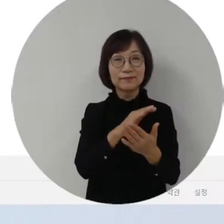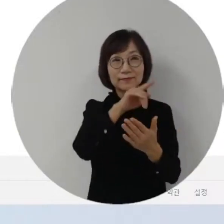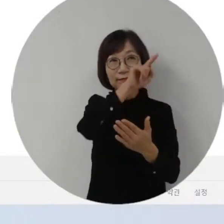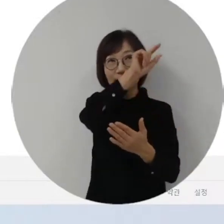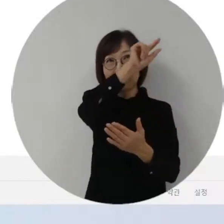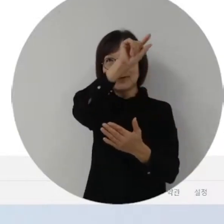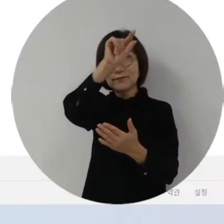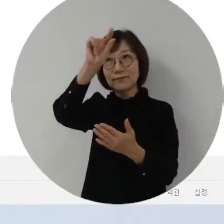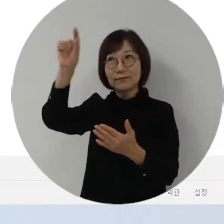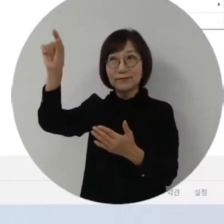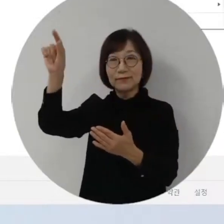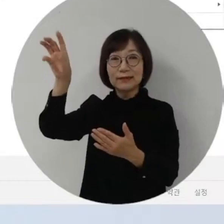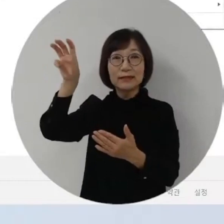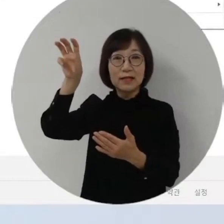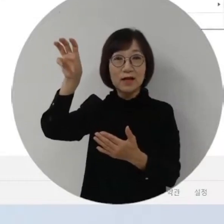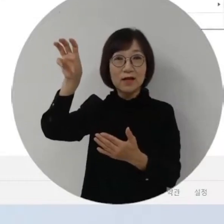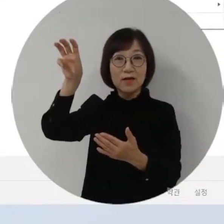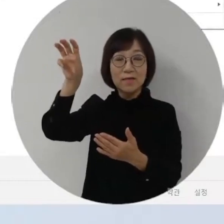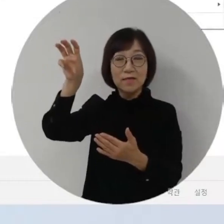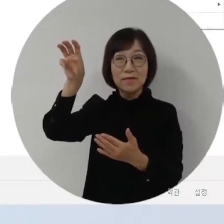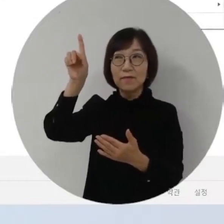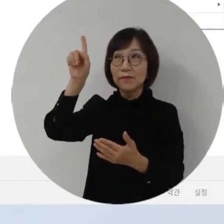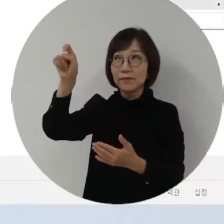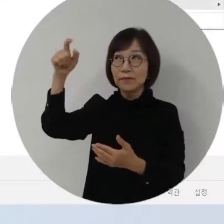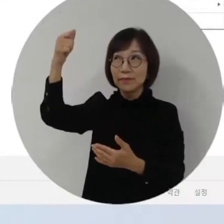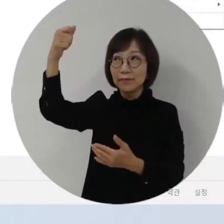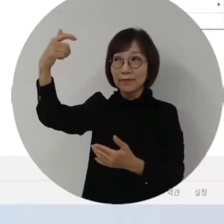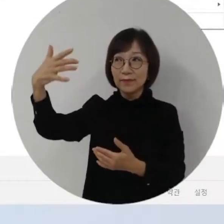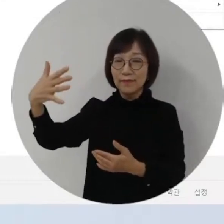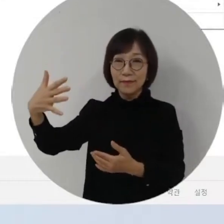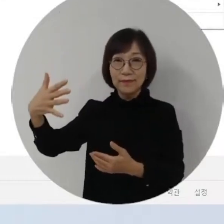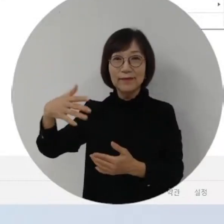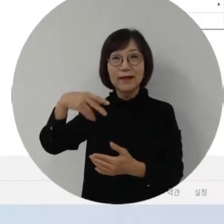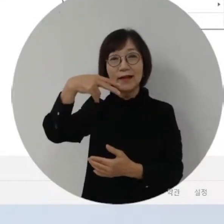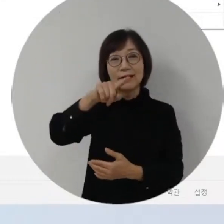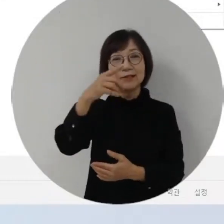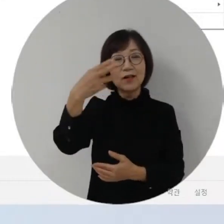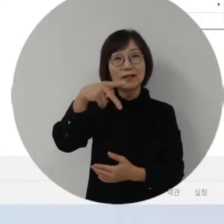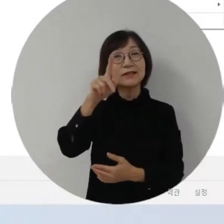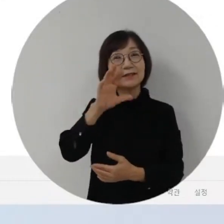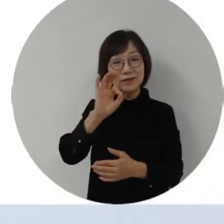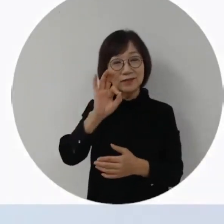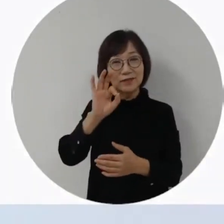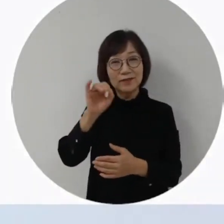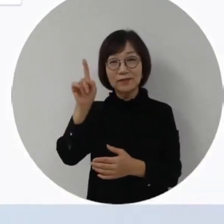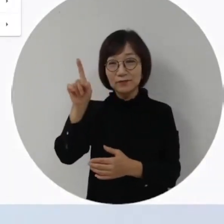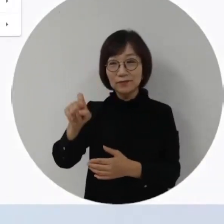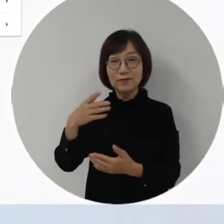오른쪽 상단 점점점 메뉴를 클릭해 주고요. 설정 들어갑니다.